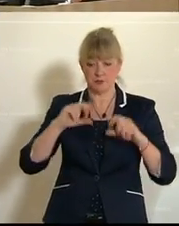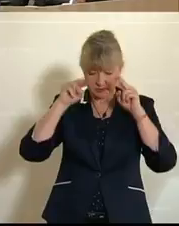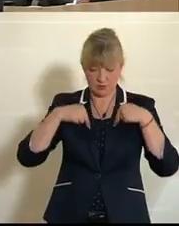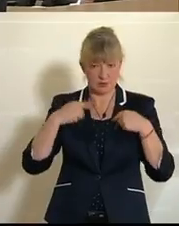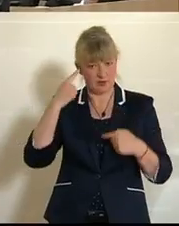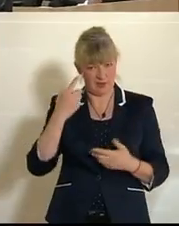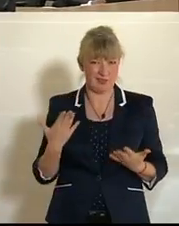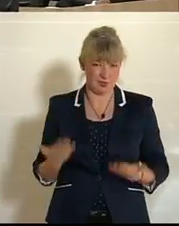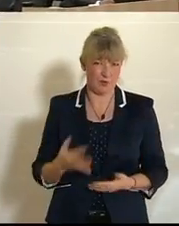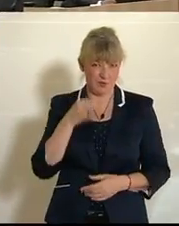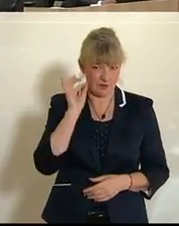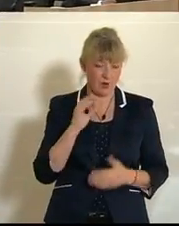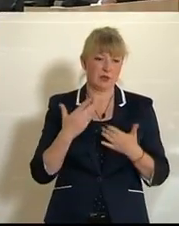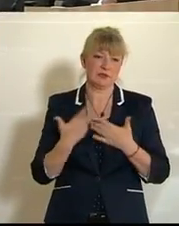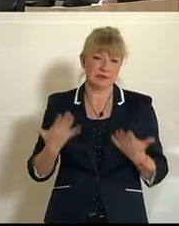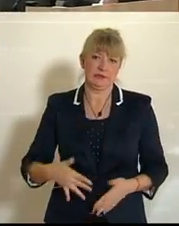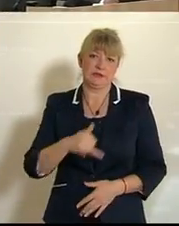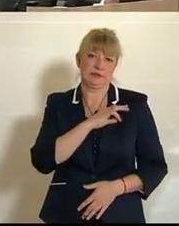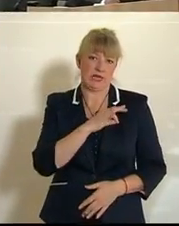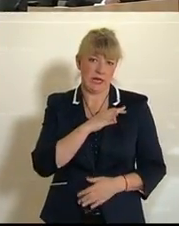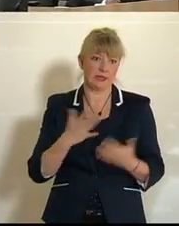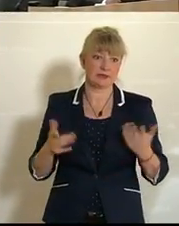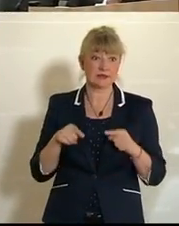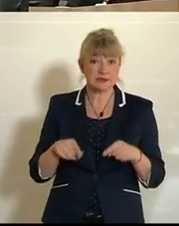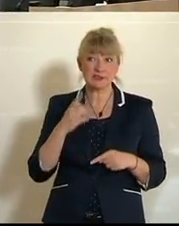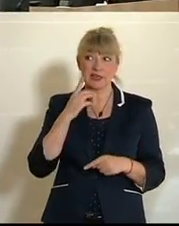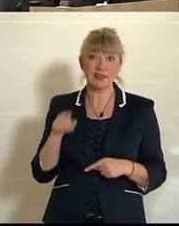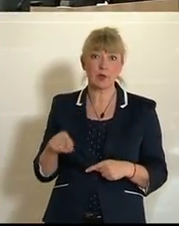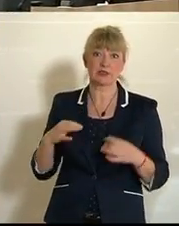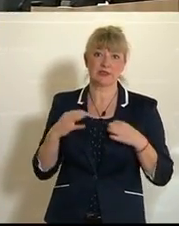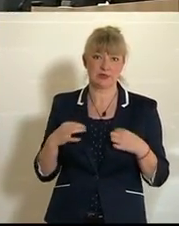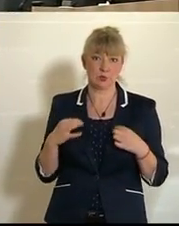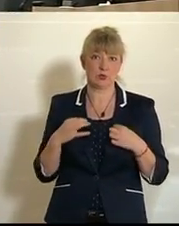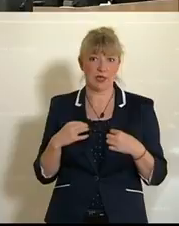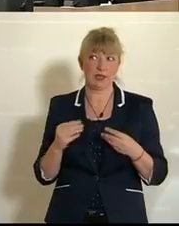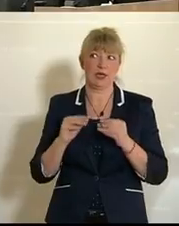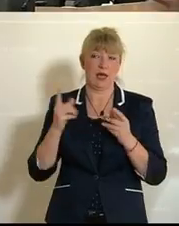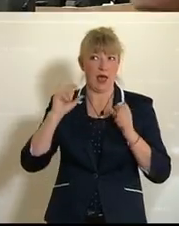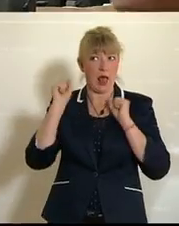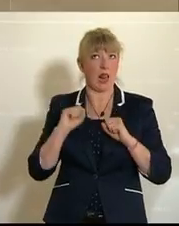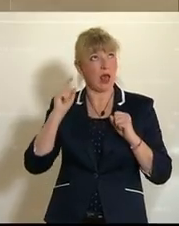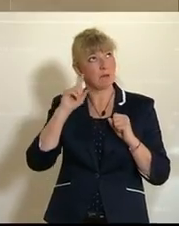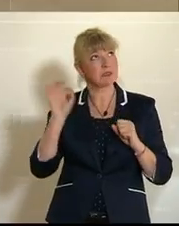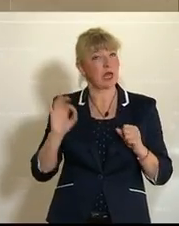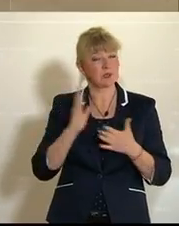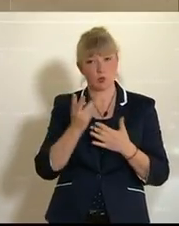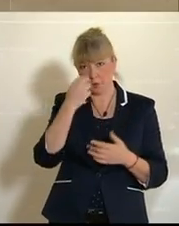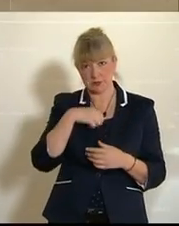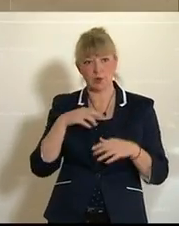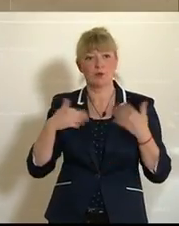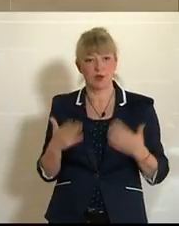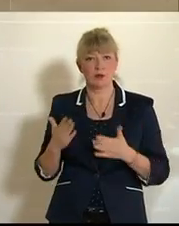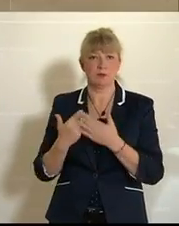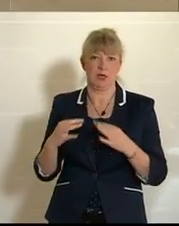sich selbst. Es ist zu befürchten, dass genau Sie die gesundheitlichen Alarmzeichen übersehen und dadurch am meisten unter